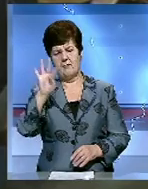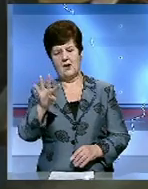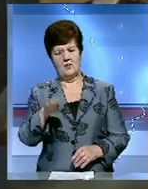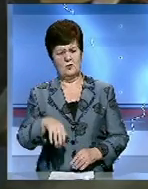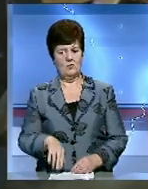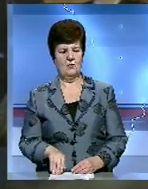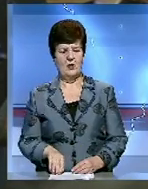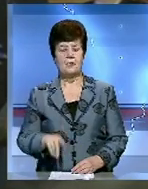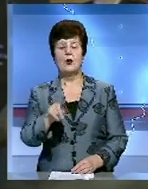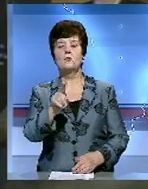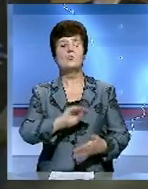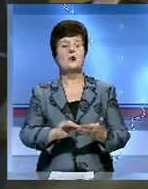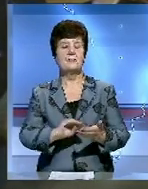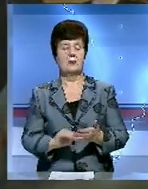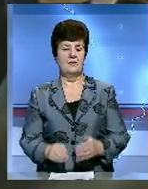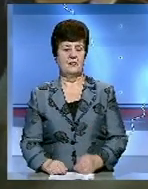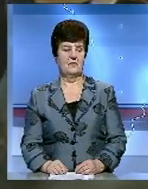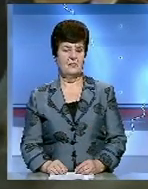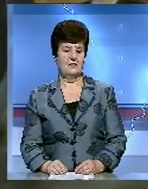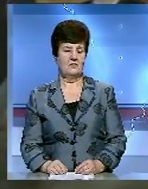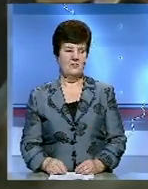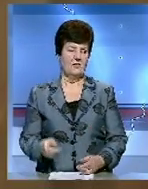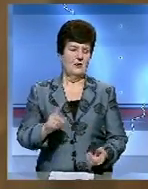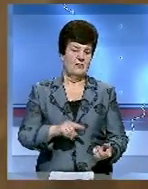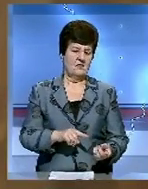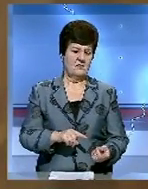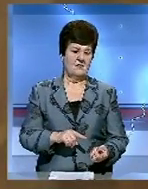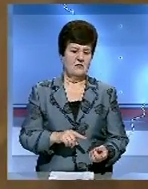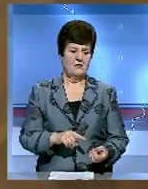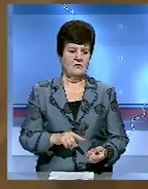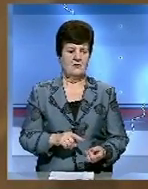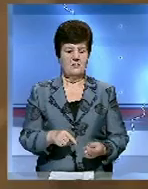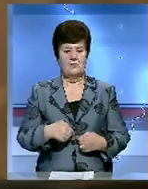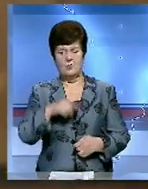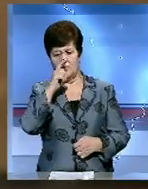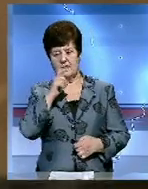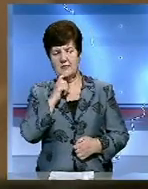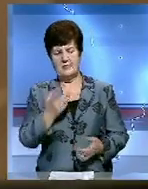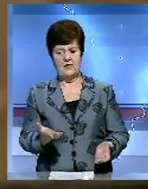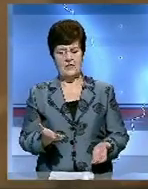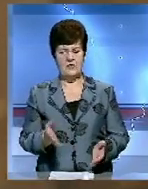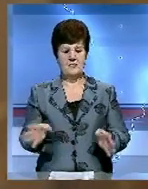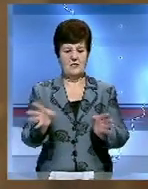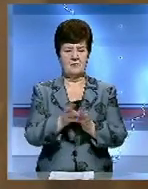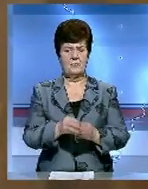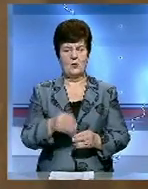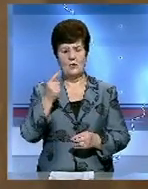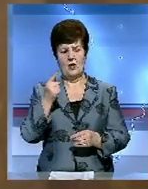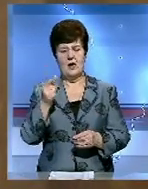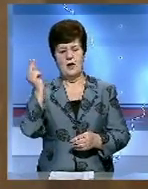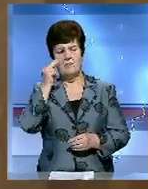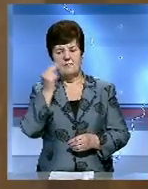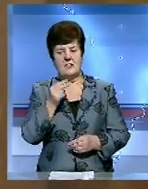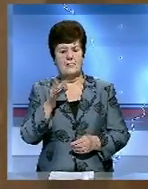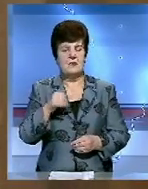ai scris? Nu merge mie acum de teze. Nu pot înțelege, i-am văzut împreună prin parc, plimbându-se, dar